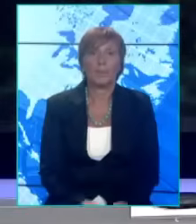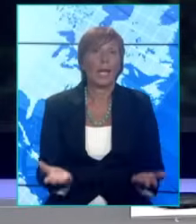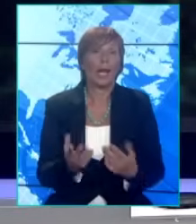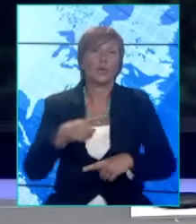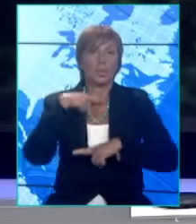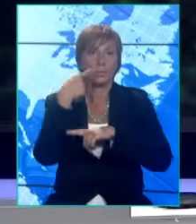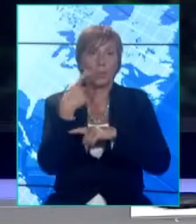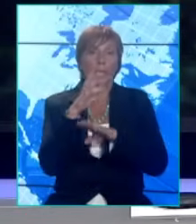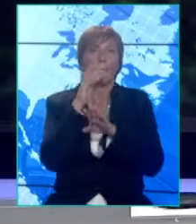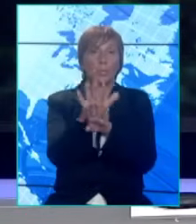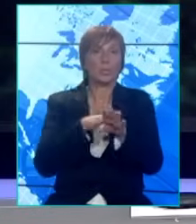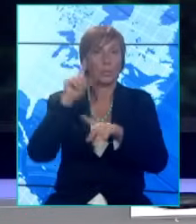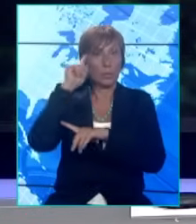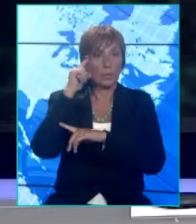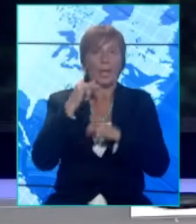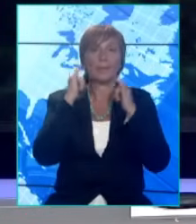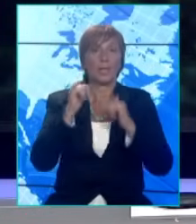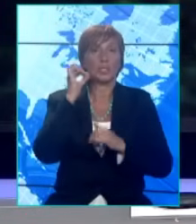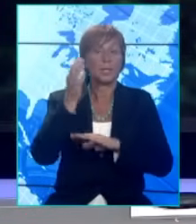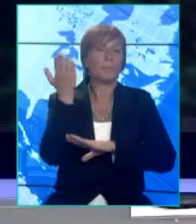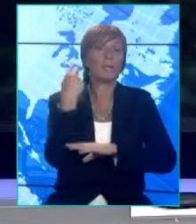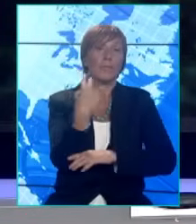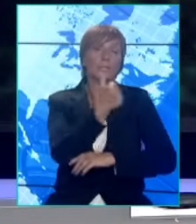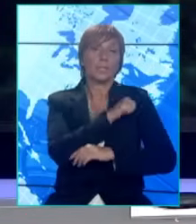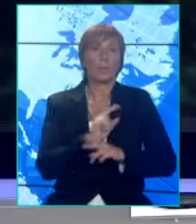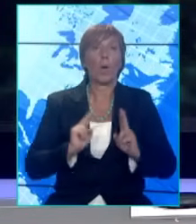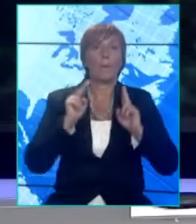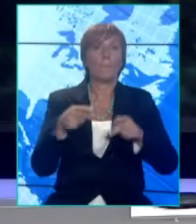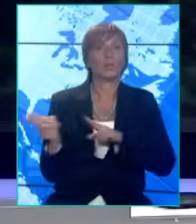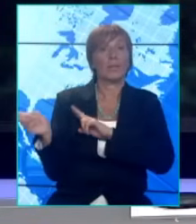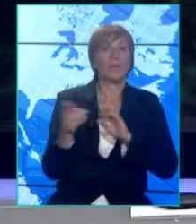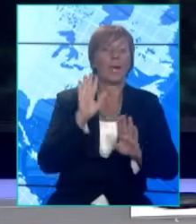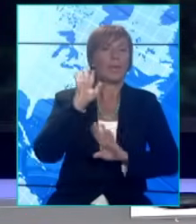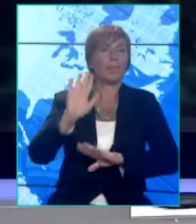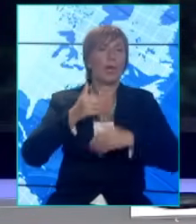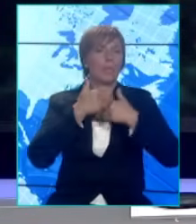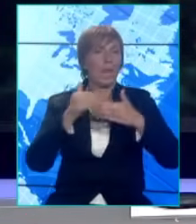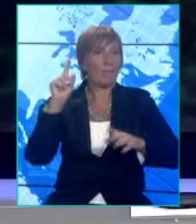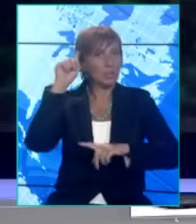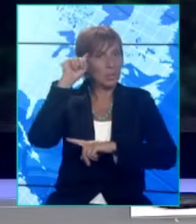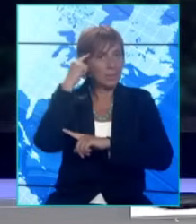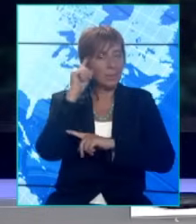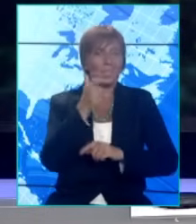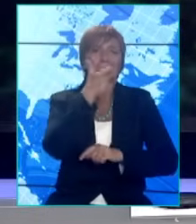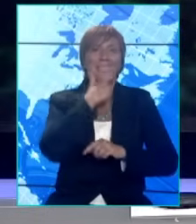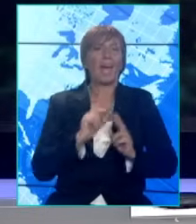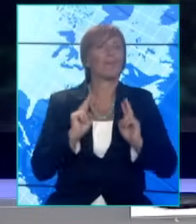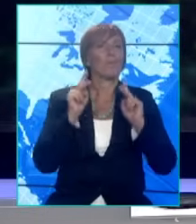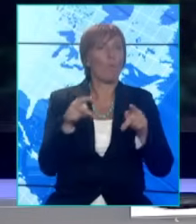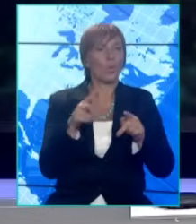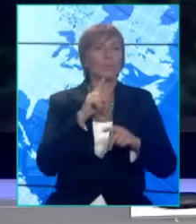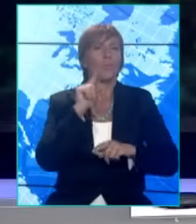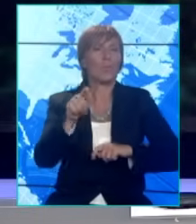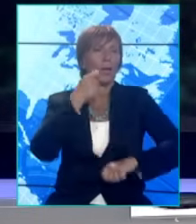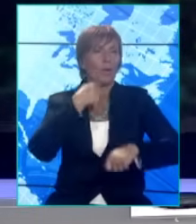Kao što smo rekli i na početku dnevnika, na današnji dan prije 20 godina Mostaru je vraćen njegov najveći simbol, Stari most. U